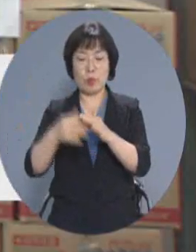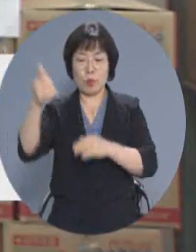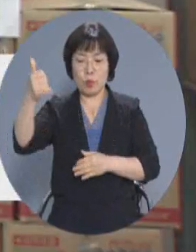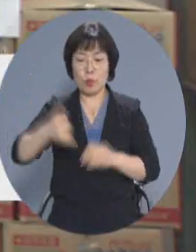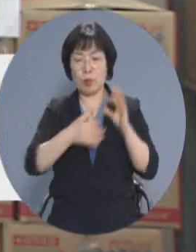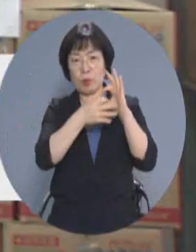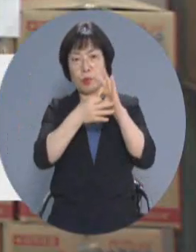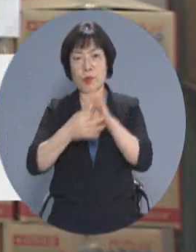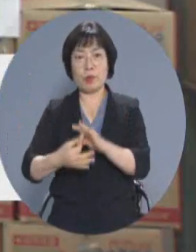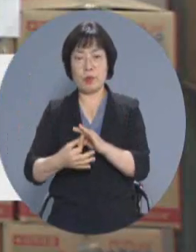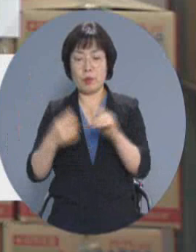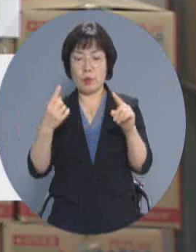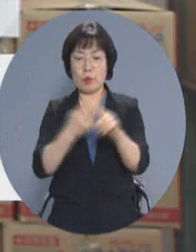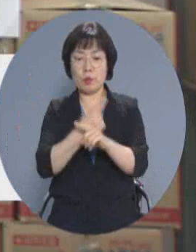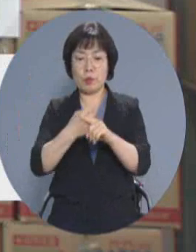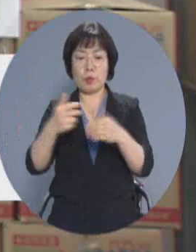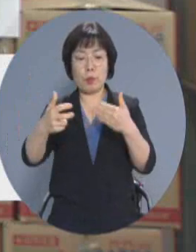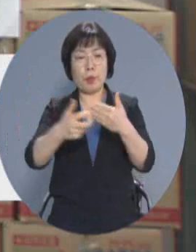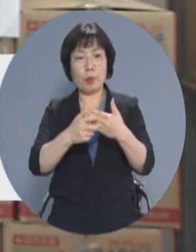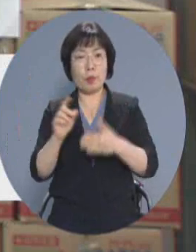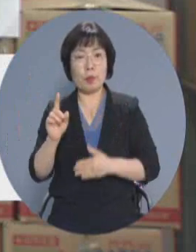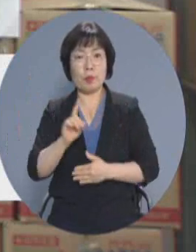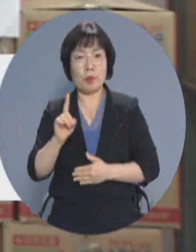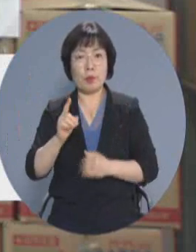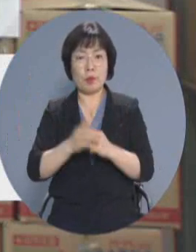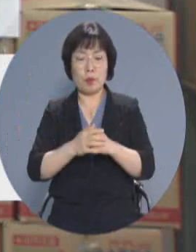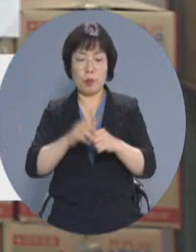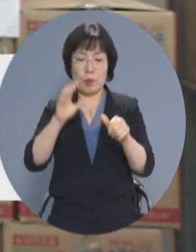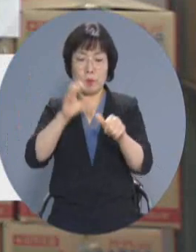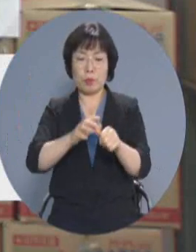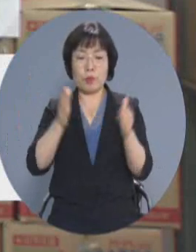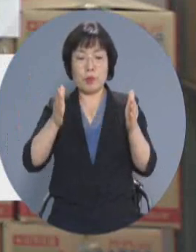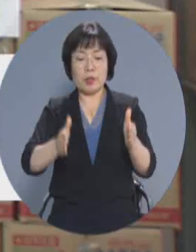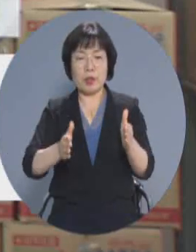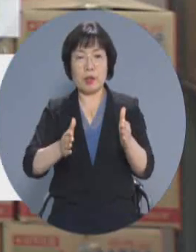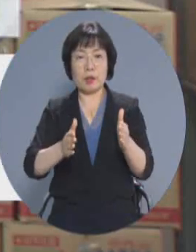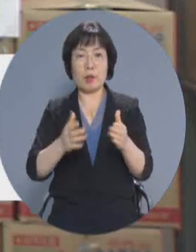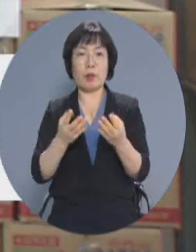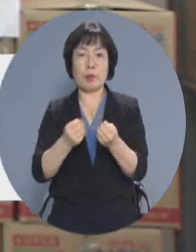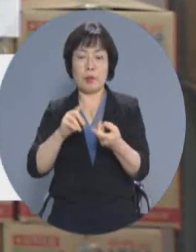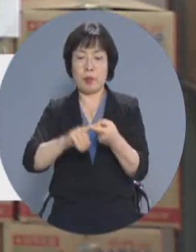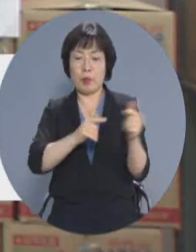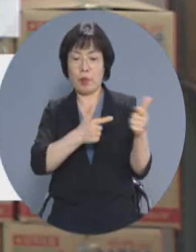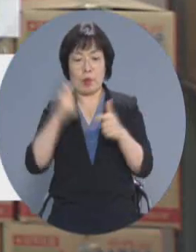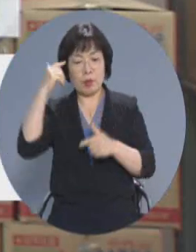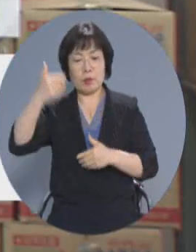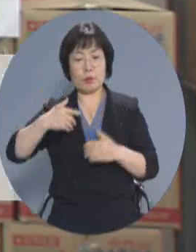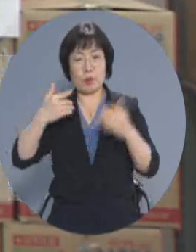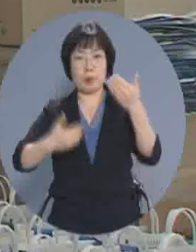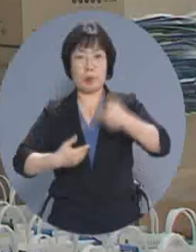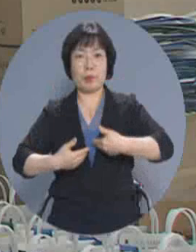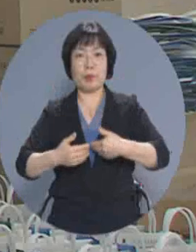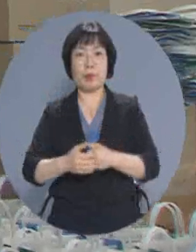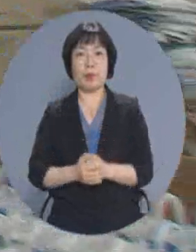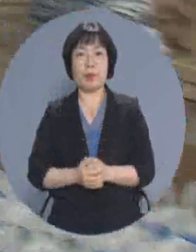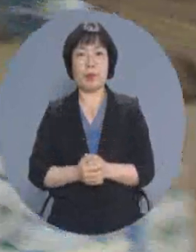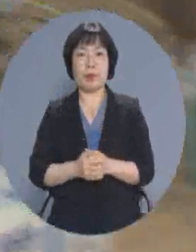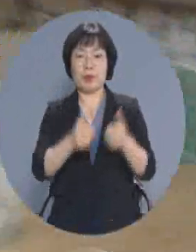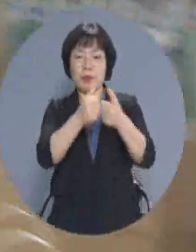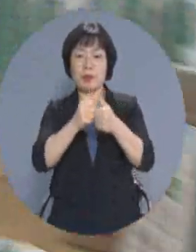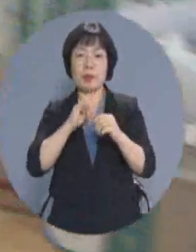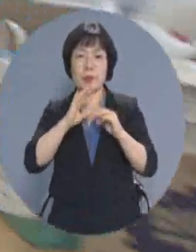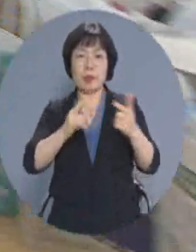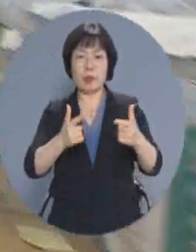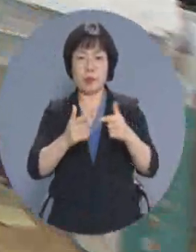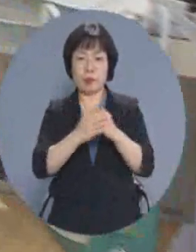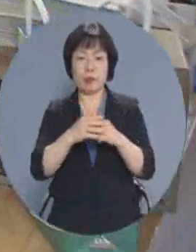없고 지금 치료를 받을 수 있는 병원, 그다음에 격리기간 소급 적용되는지 그런 것들 많이 물어보고. 또 상담뿐만